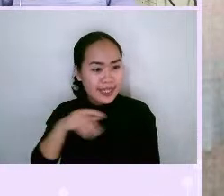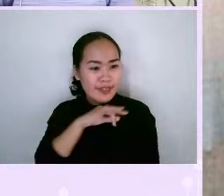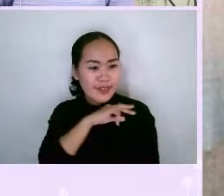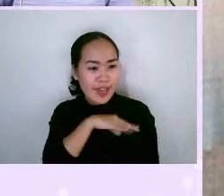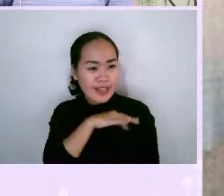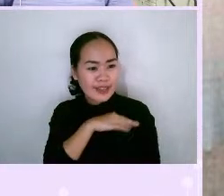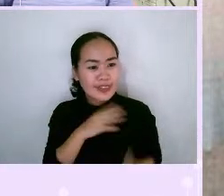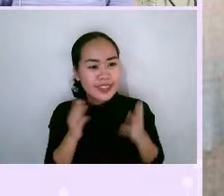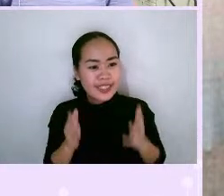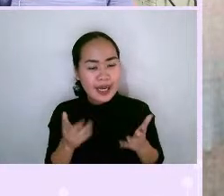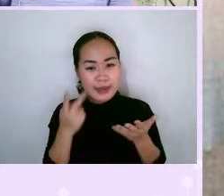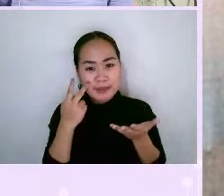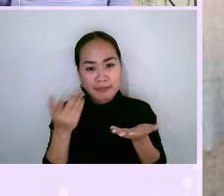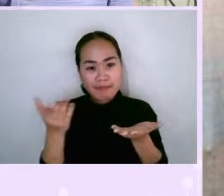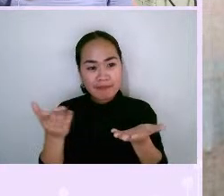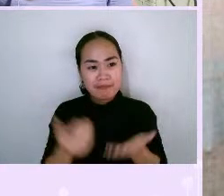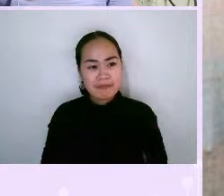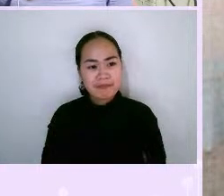please.